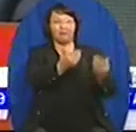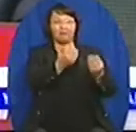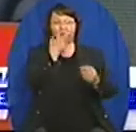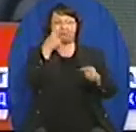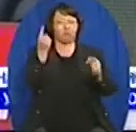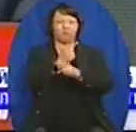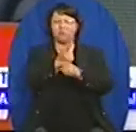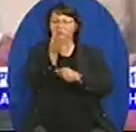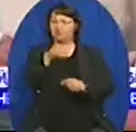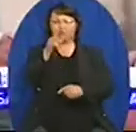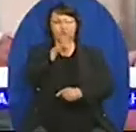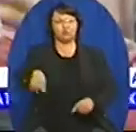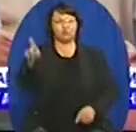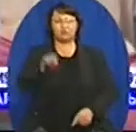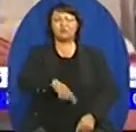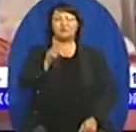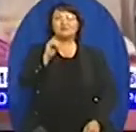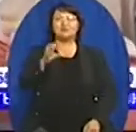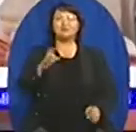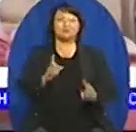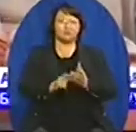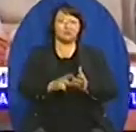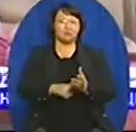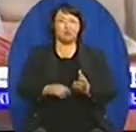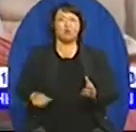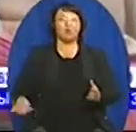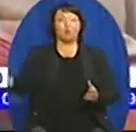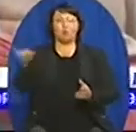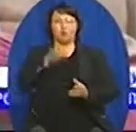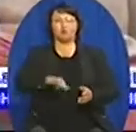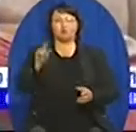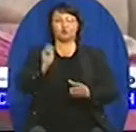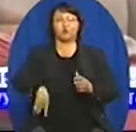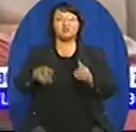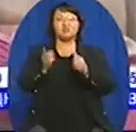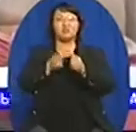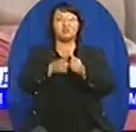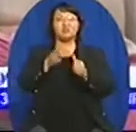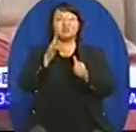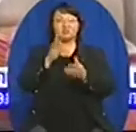байна. Бас нэг улс орондоо нэрэн цэвэр, биеийн цэвэр, гарын цэвэр,